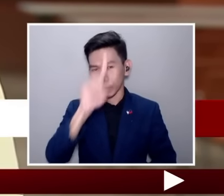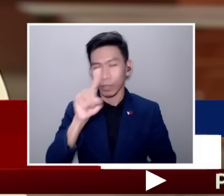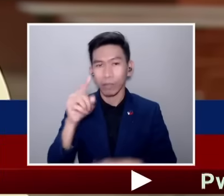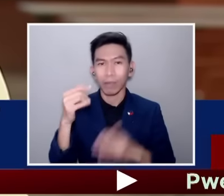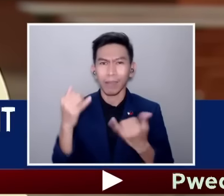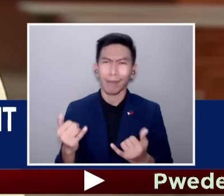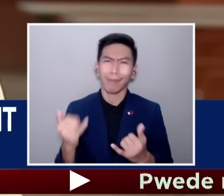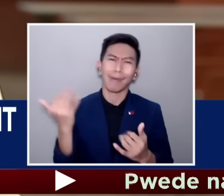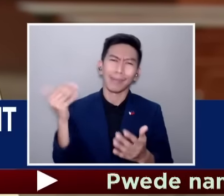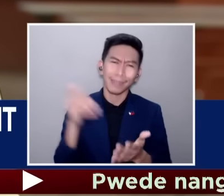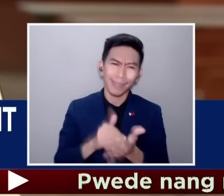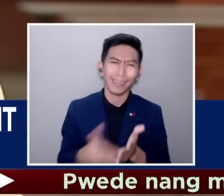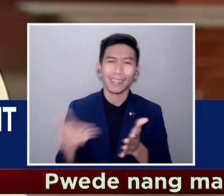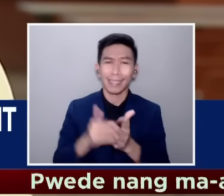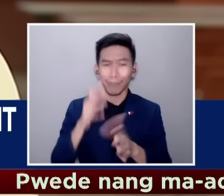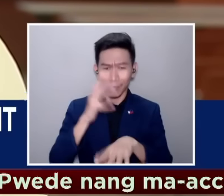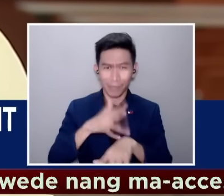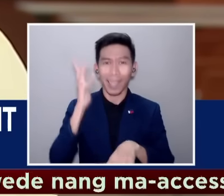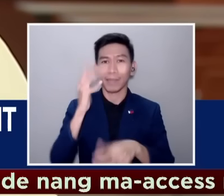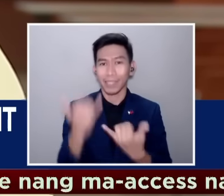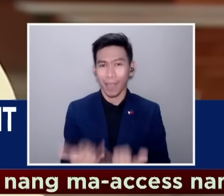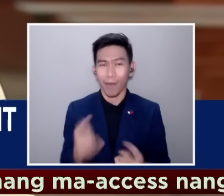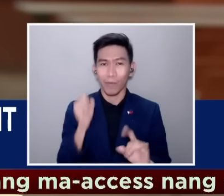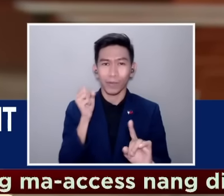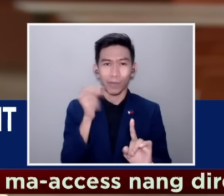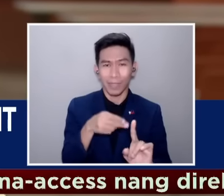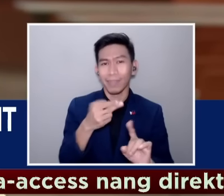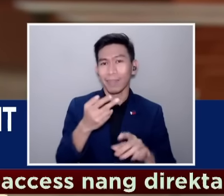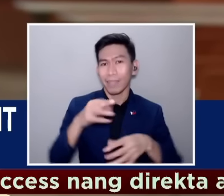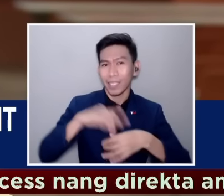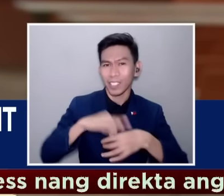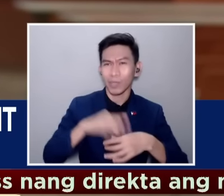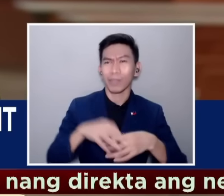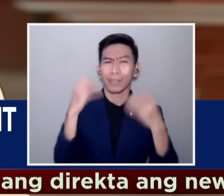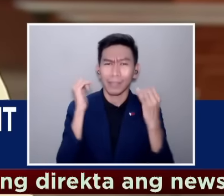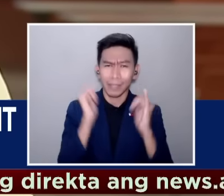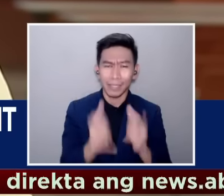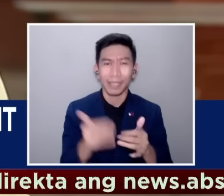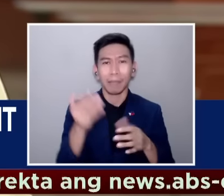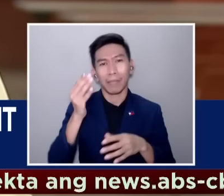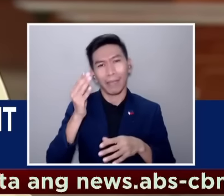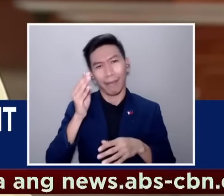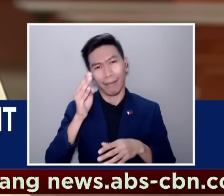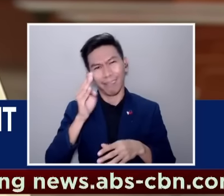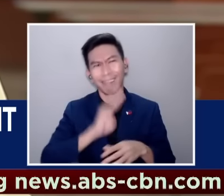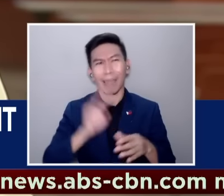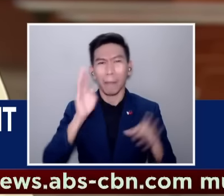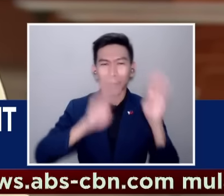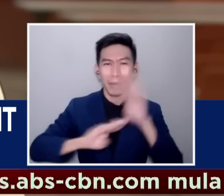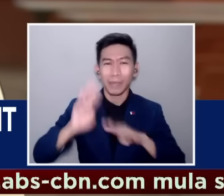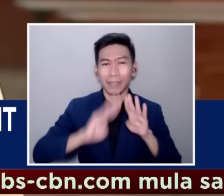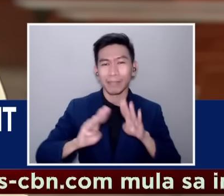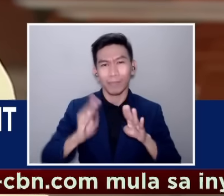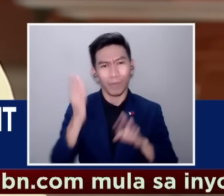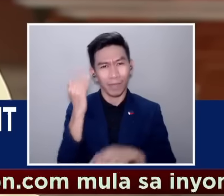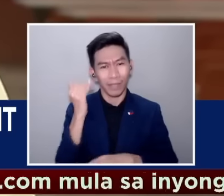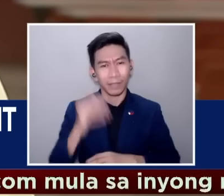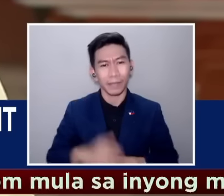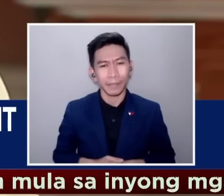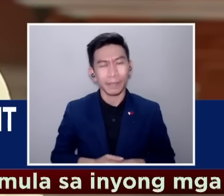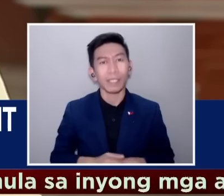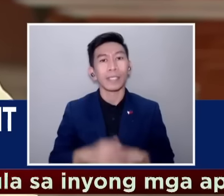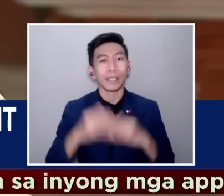rin. At medyo marami yung aberya. Siguro nga po, pagkakataon na natin ito, itong huling karanasan natin ito, upang